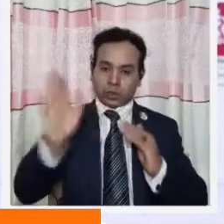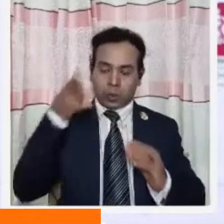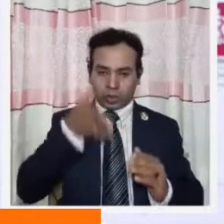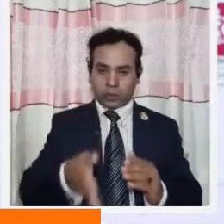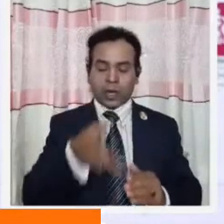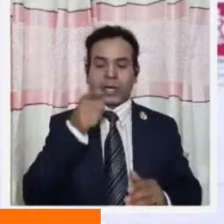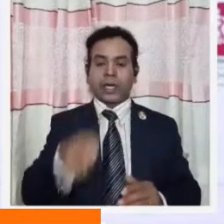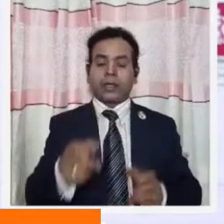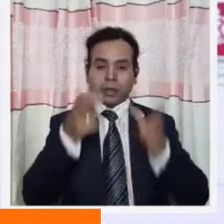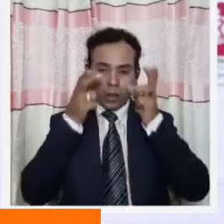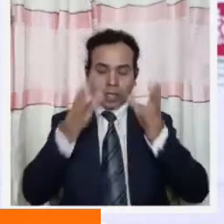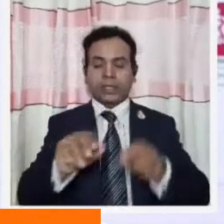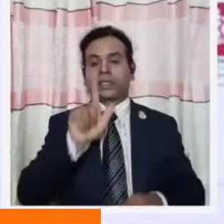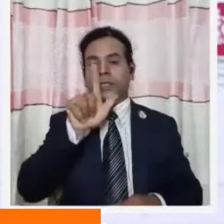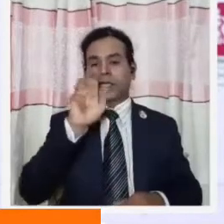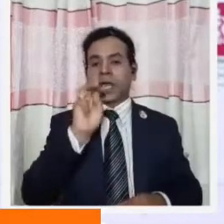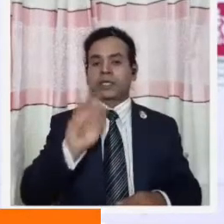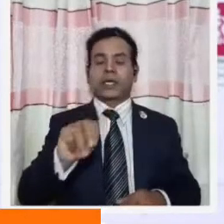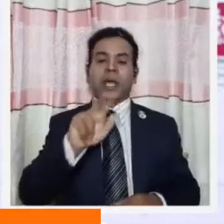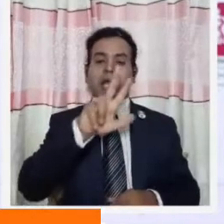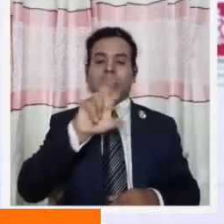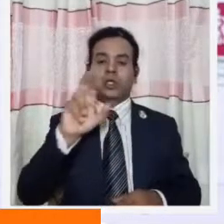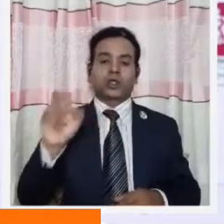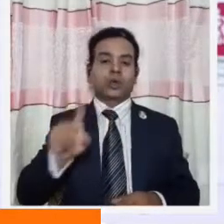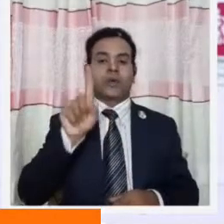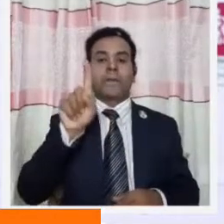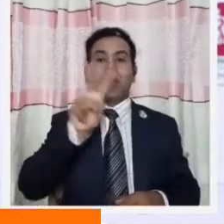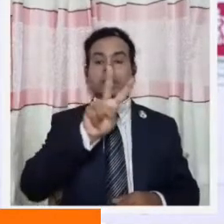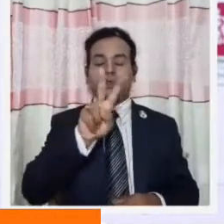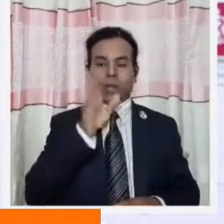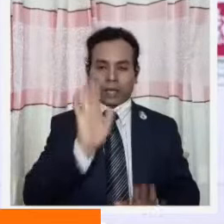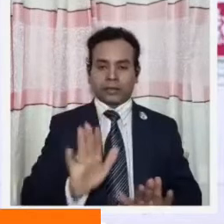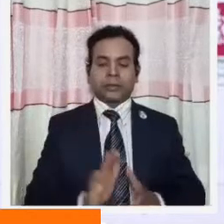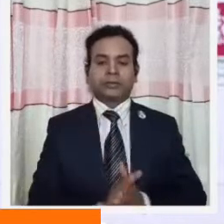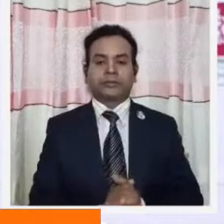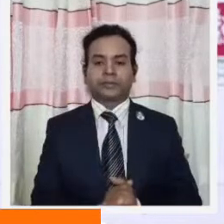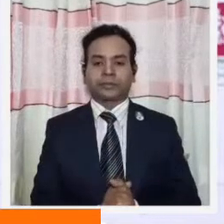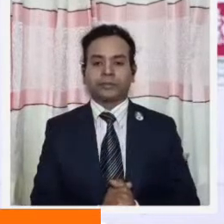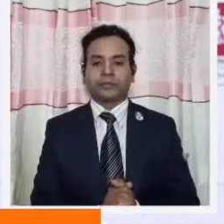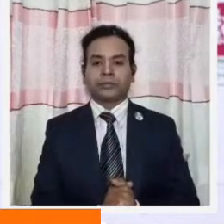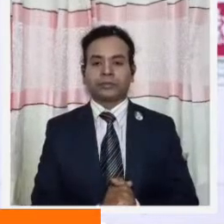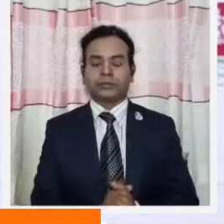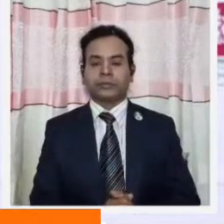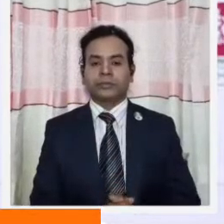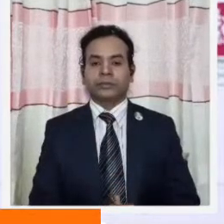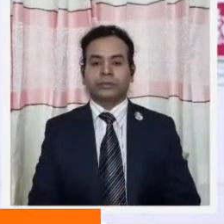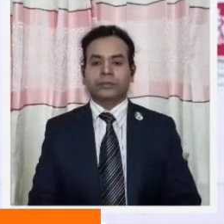এ পর্যন্ত ছাড় পেয়েছেন ৩,৪২,৪৫৭ জন। বর্তমানে কোয়ারেন্টাইনে আছেন